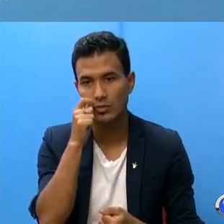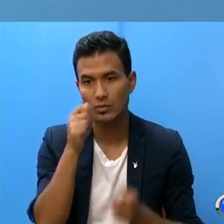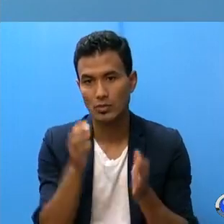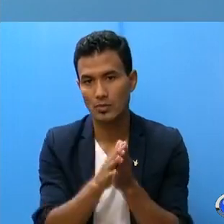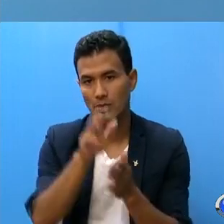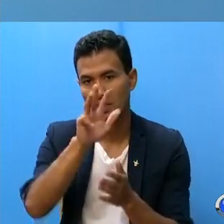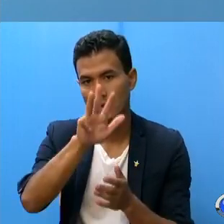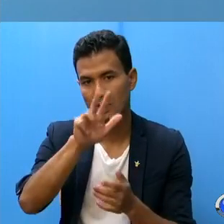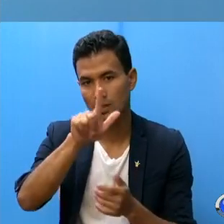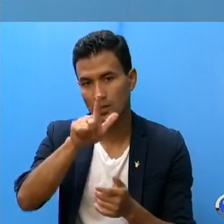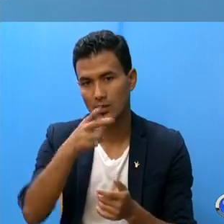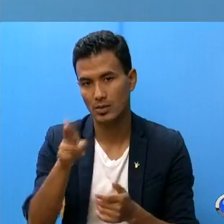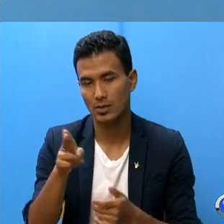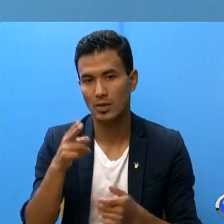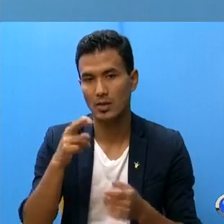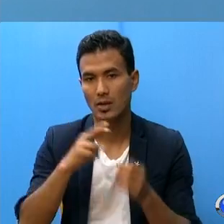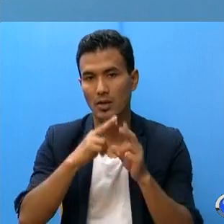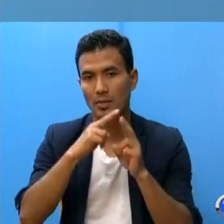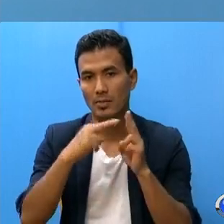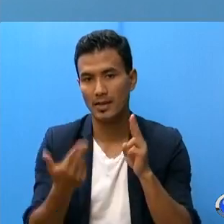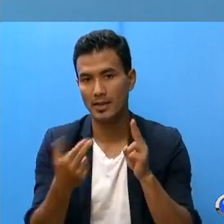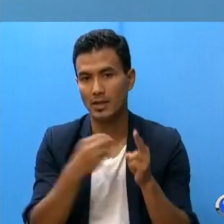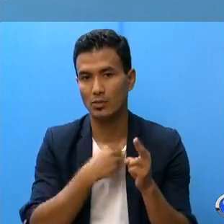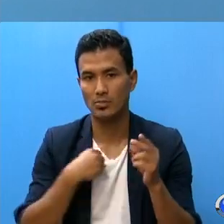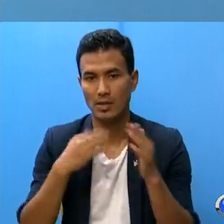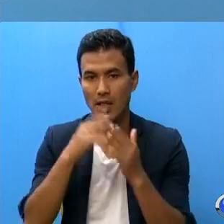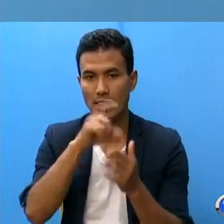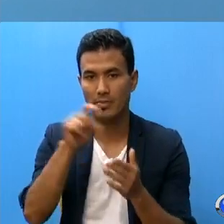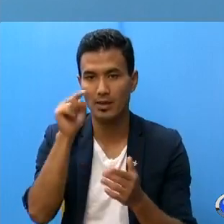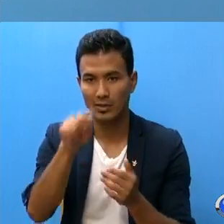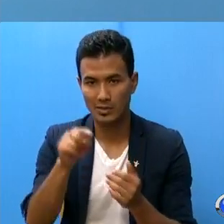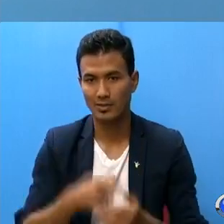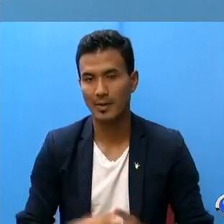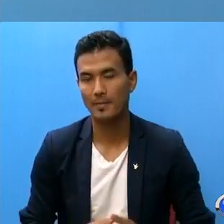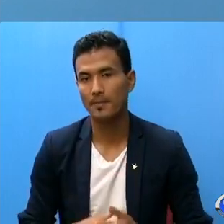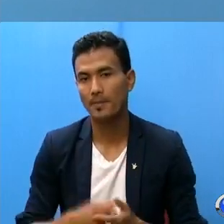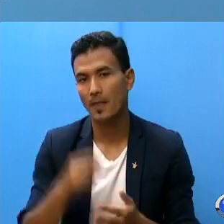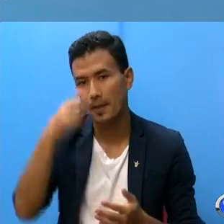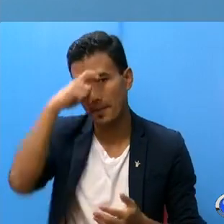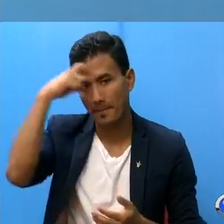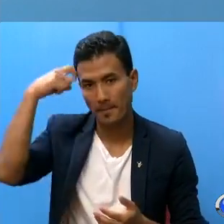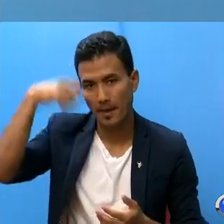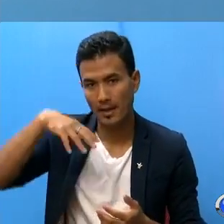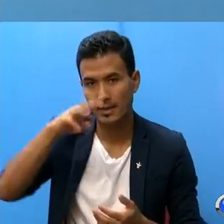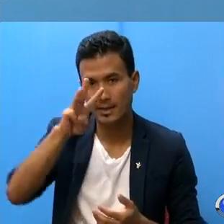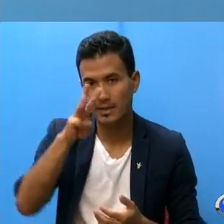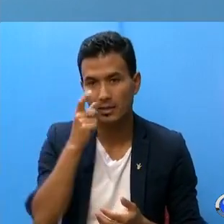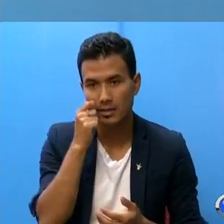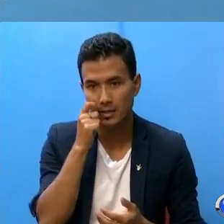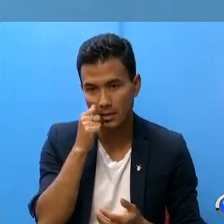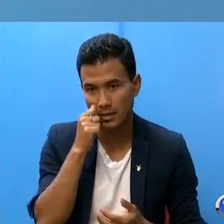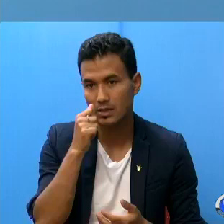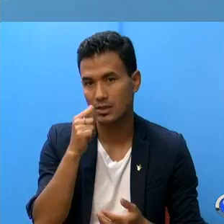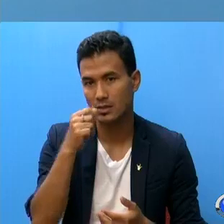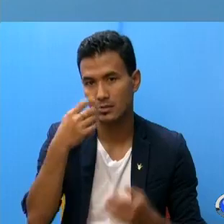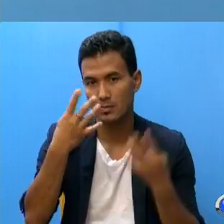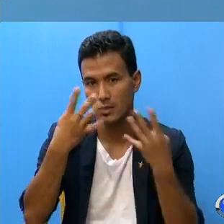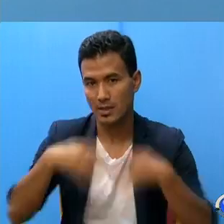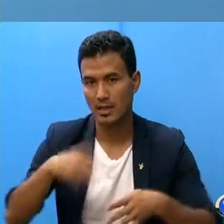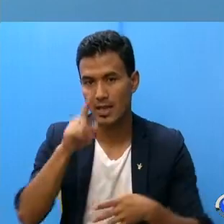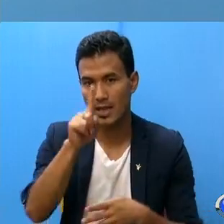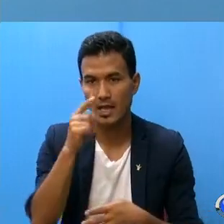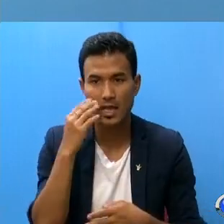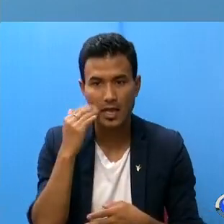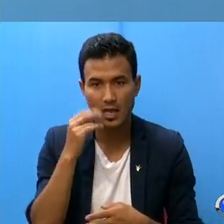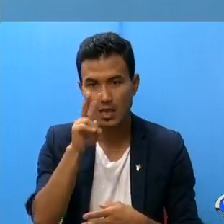जना बेरी अस्पताल नेपाल गंज प्रयोक्षाला मां बाके को 3 पुरुष बर्दिया को